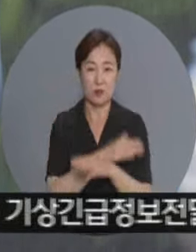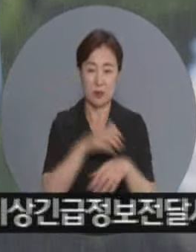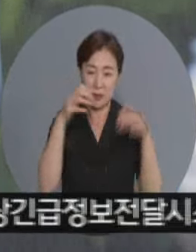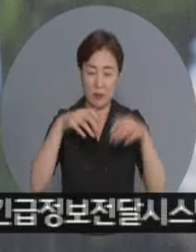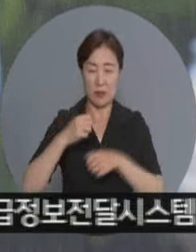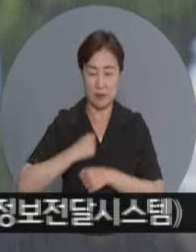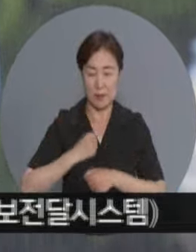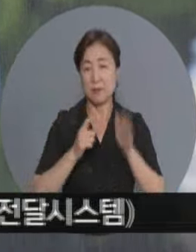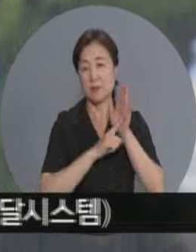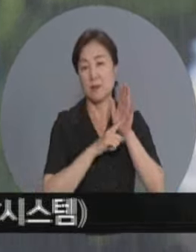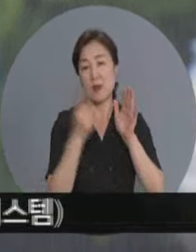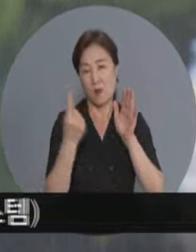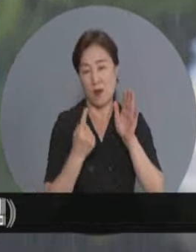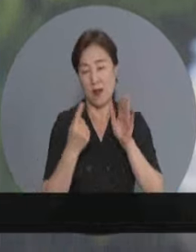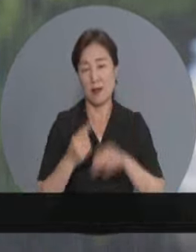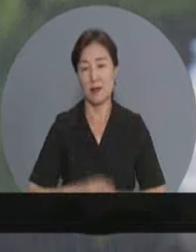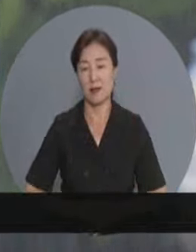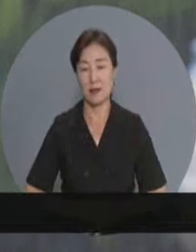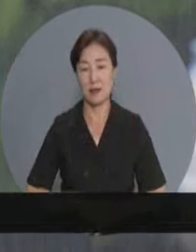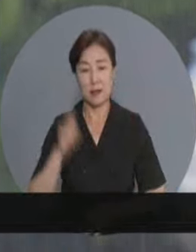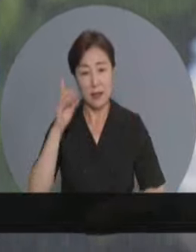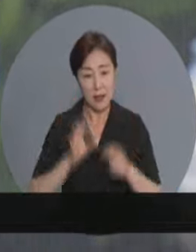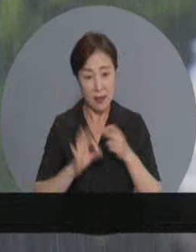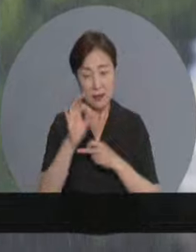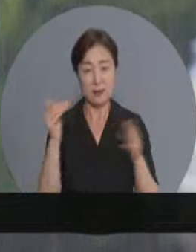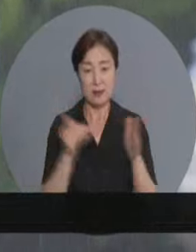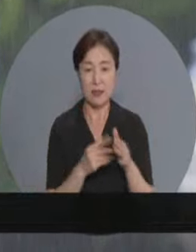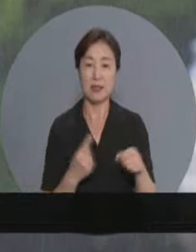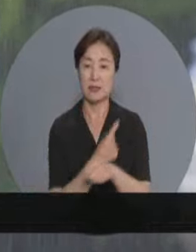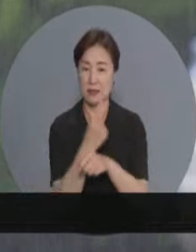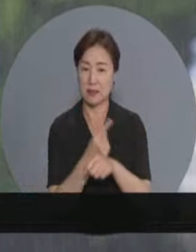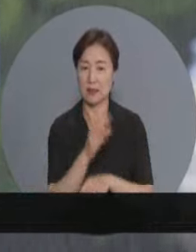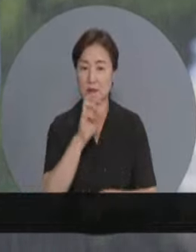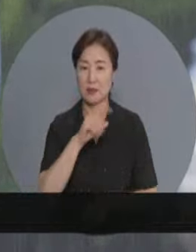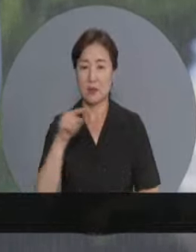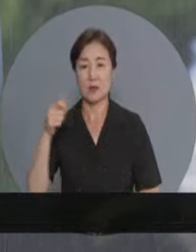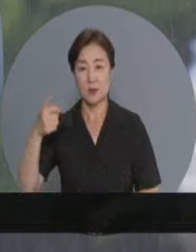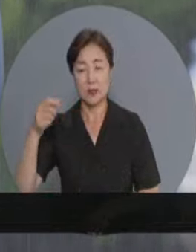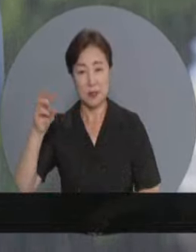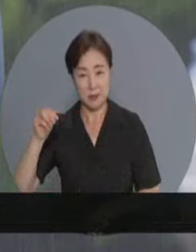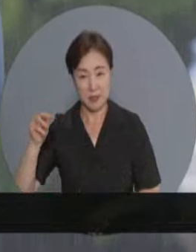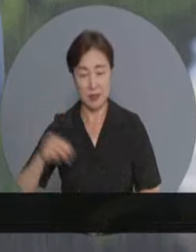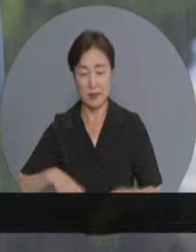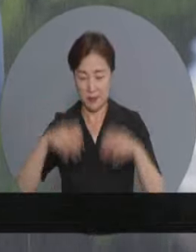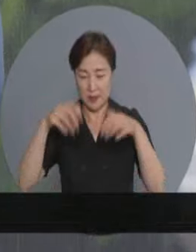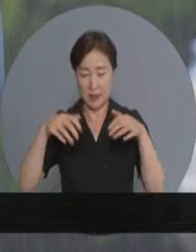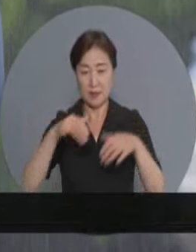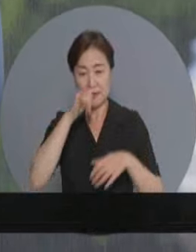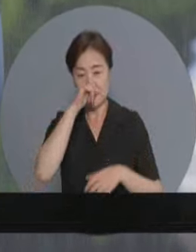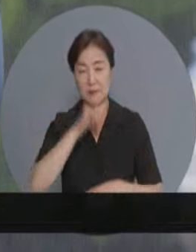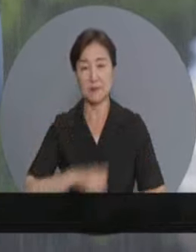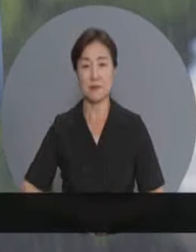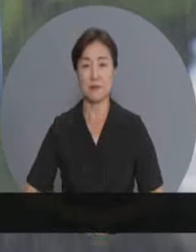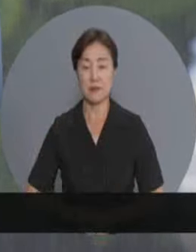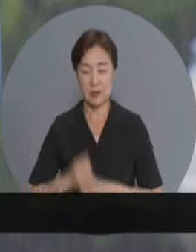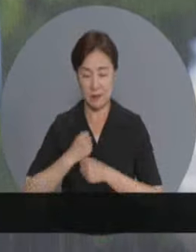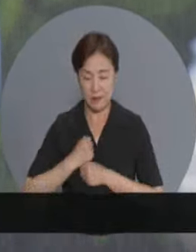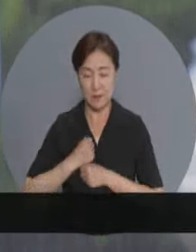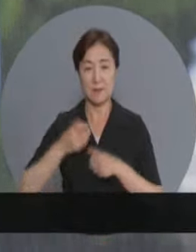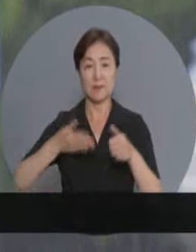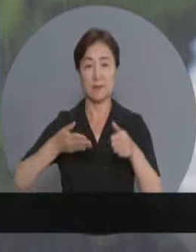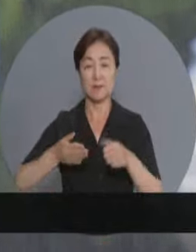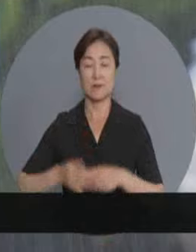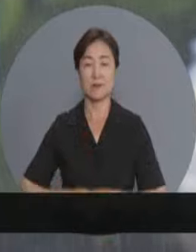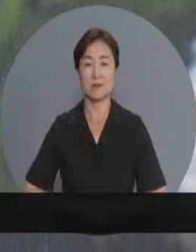예비특보가 발효되어 있는데요. 내일 오전까지 시간당 30에서 50mm의 매우 강한 비가 내리는 곳도 있겠으니